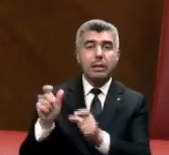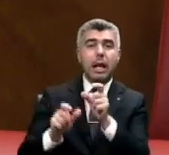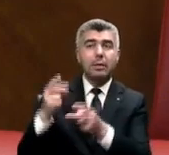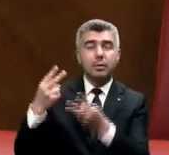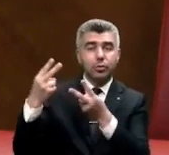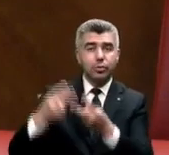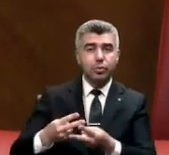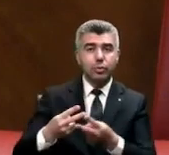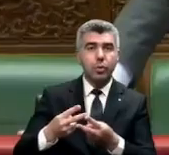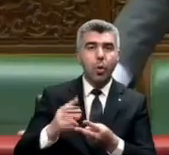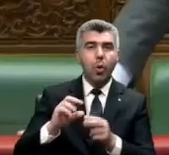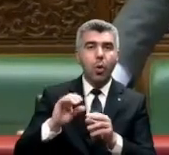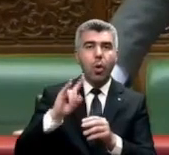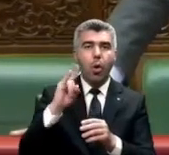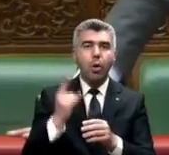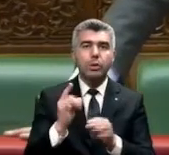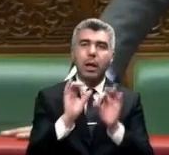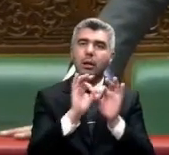ديالهم